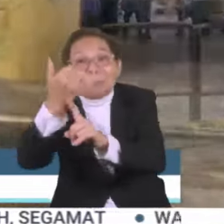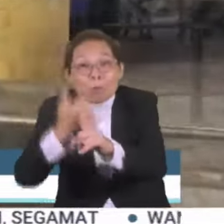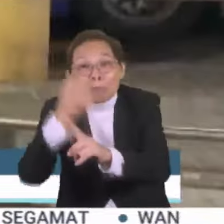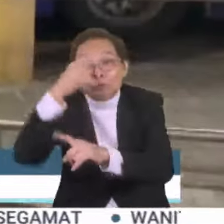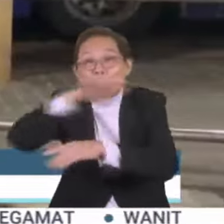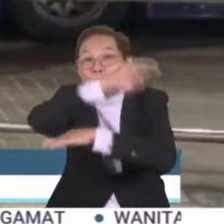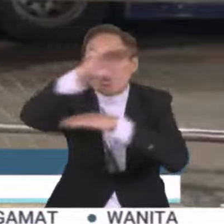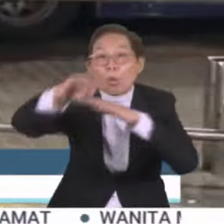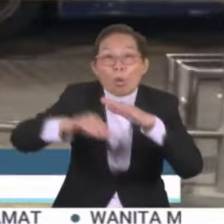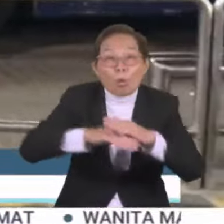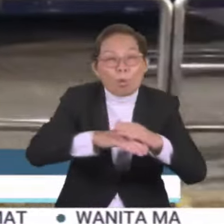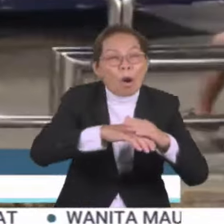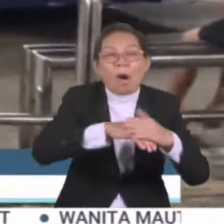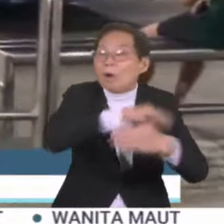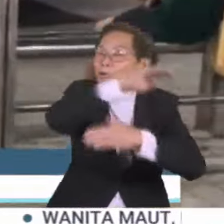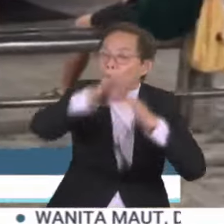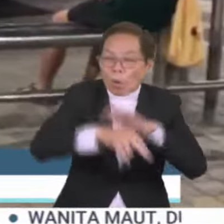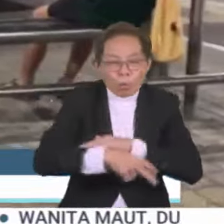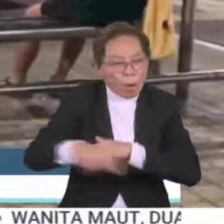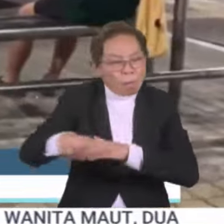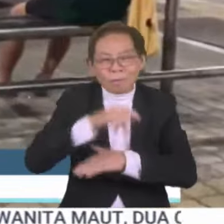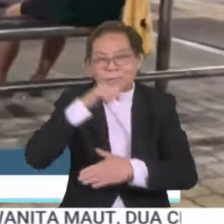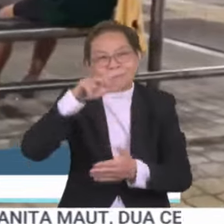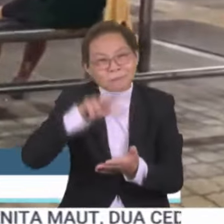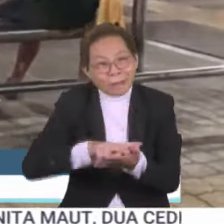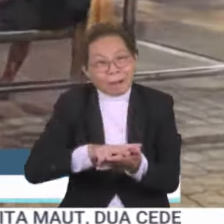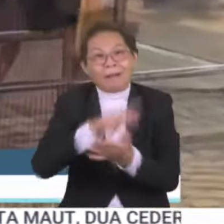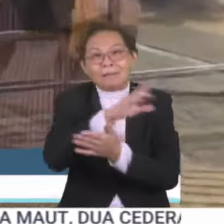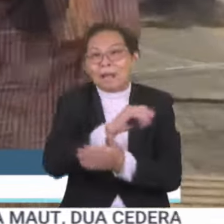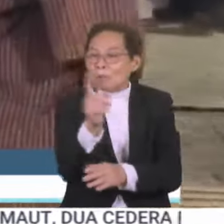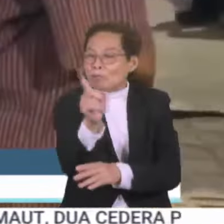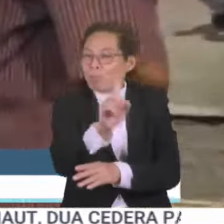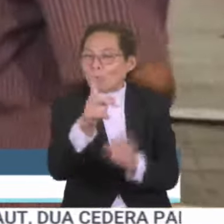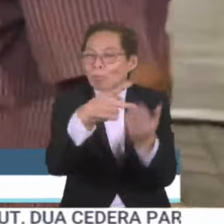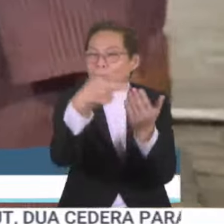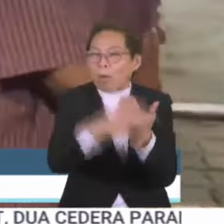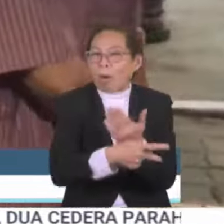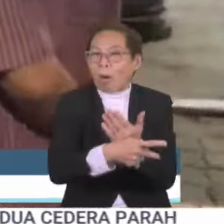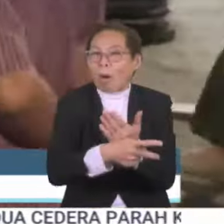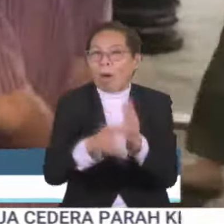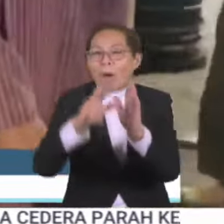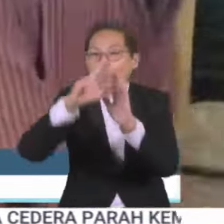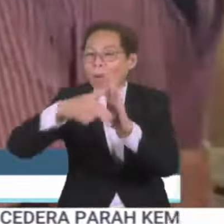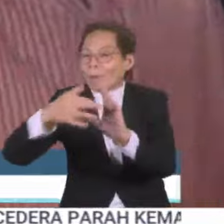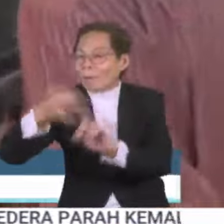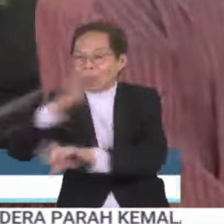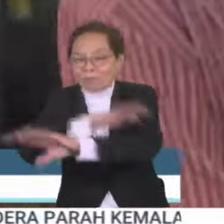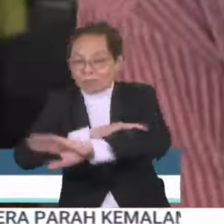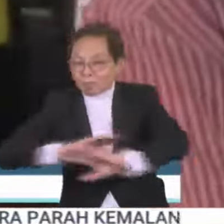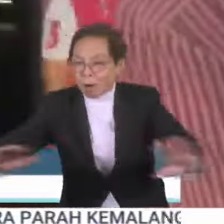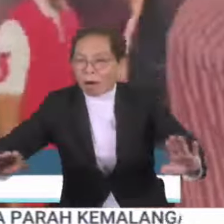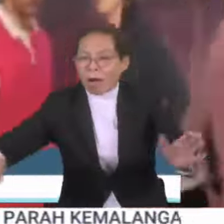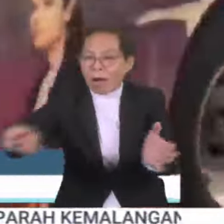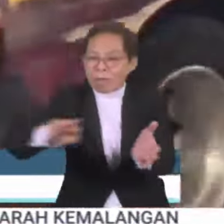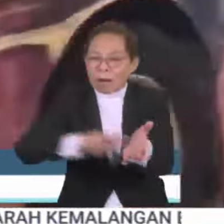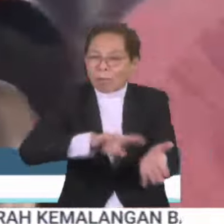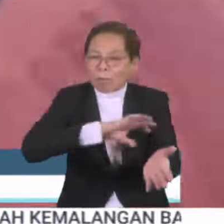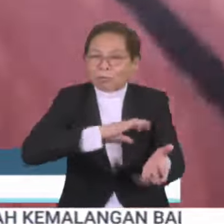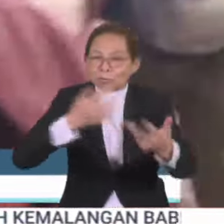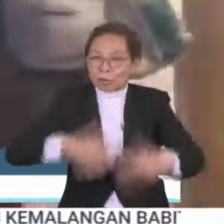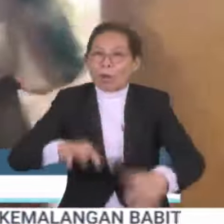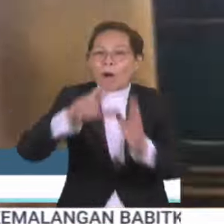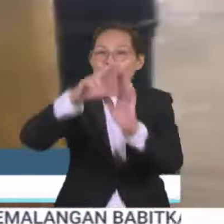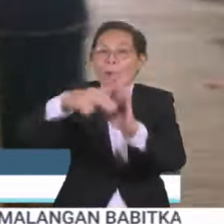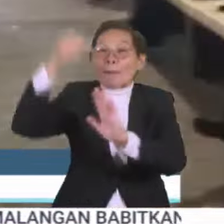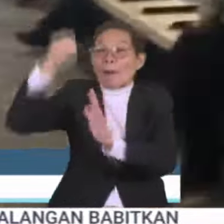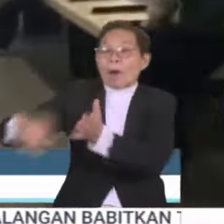semua jenis mod pengangkutan tidak sah dan bukan inisiatif pihak Rapid Penang. Susulan itu, laporan polis telah dibuat